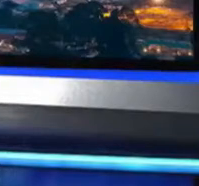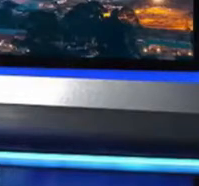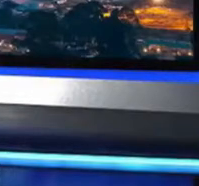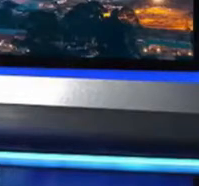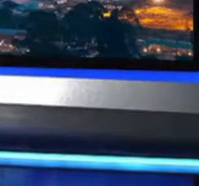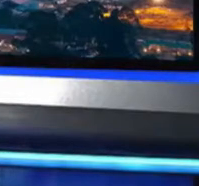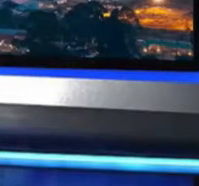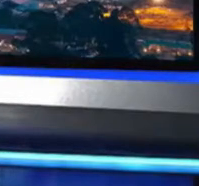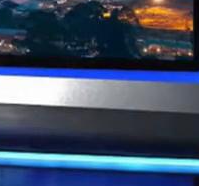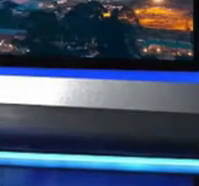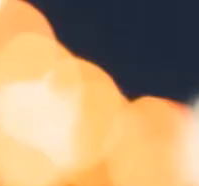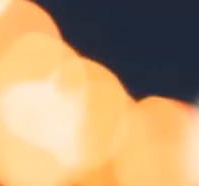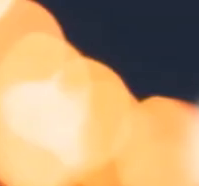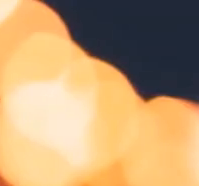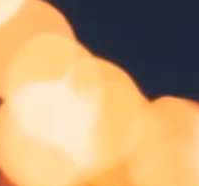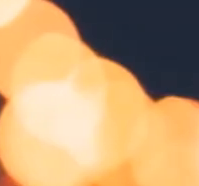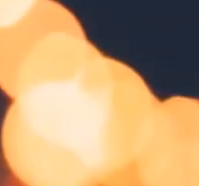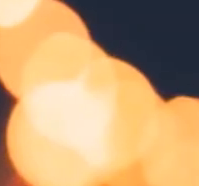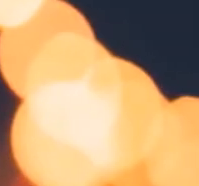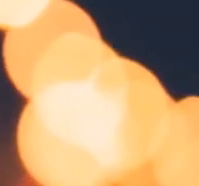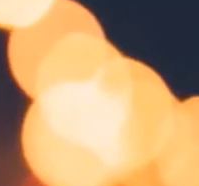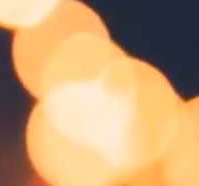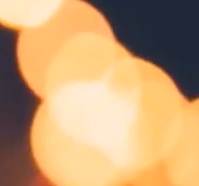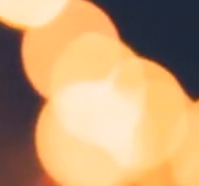etithombe iEswatini TV.